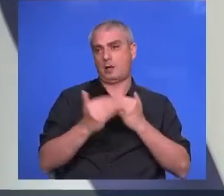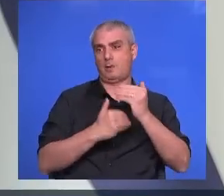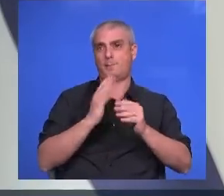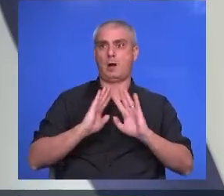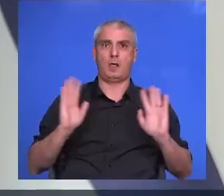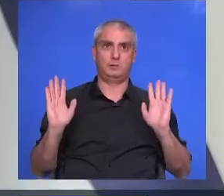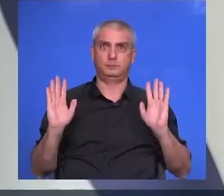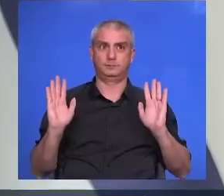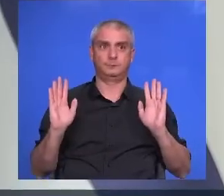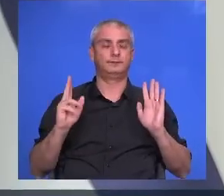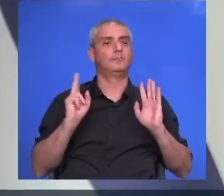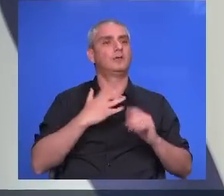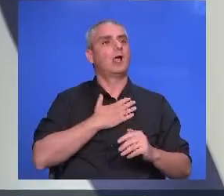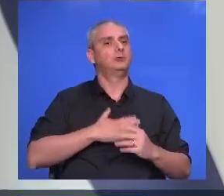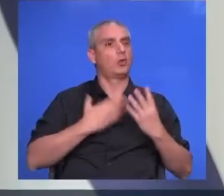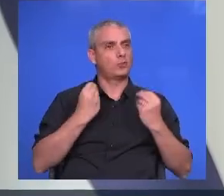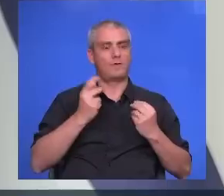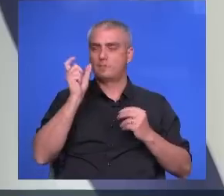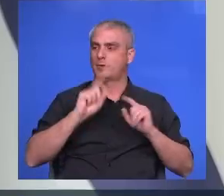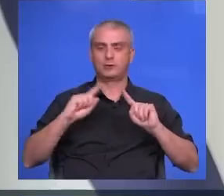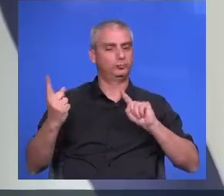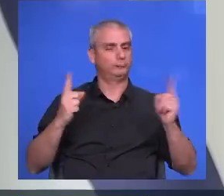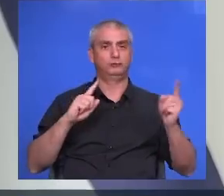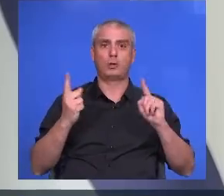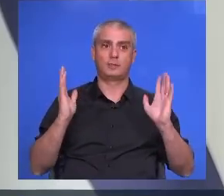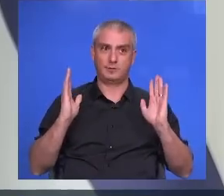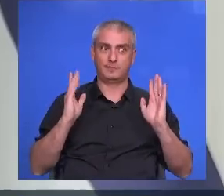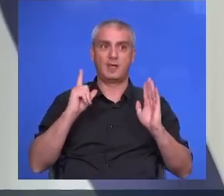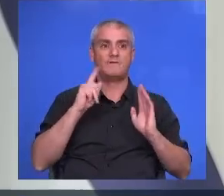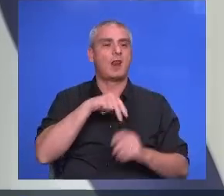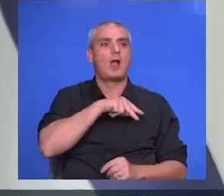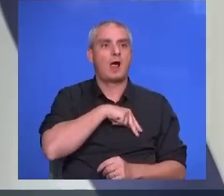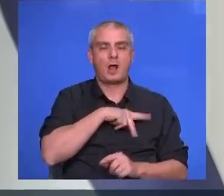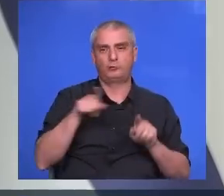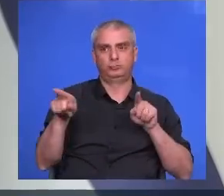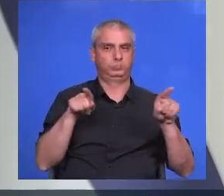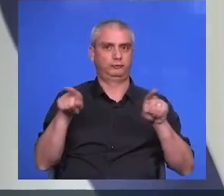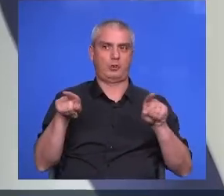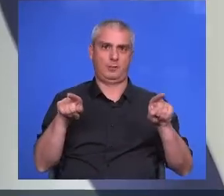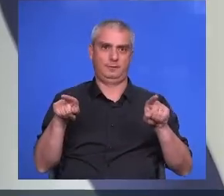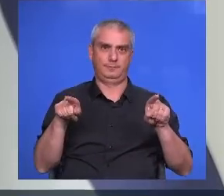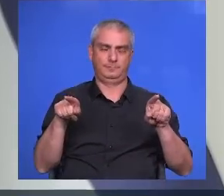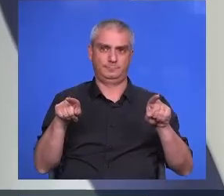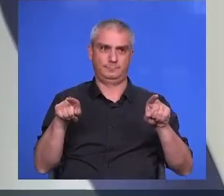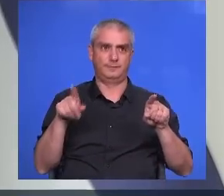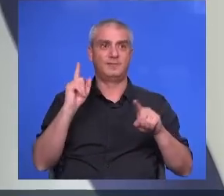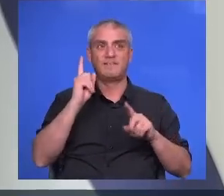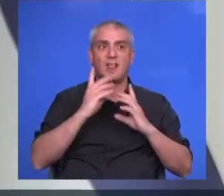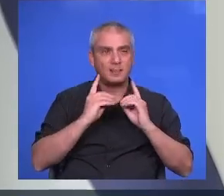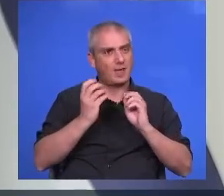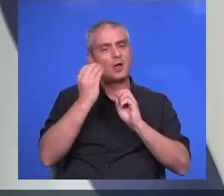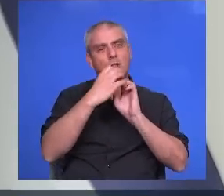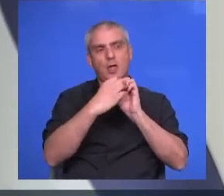המהלך. יש רצון טוב מצד הגורמים השונים אשר האחריות מוטלת עליהם. אבל הדרך עוד